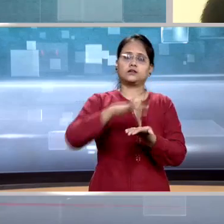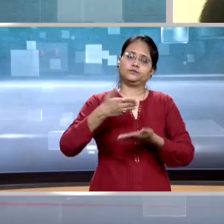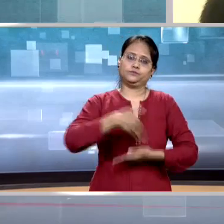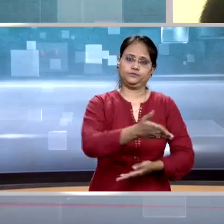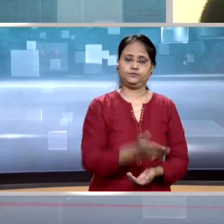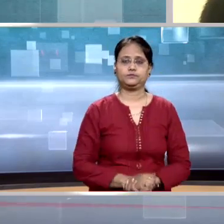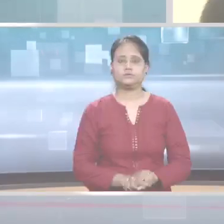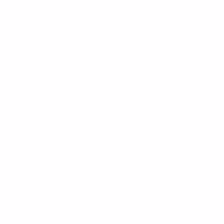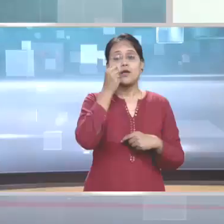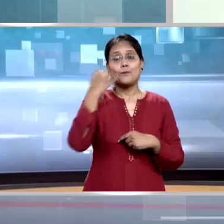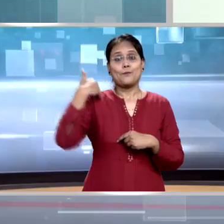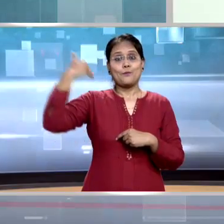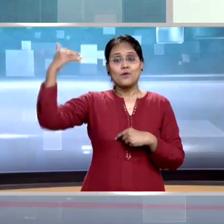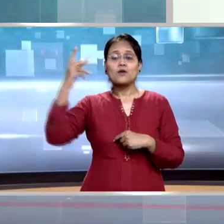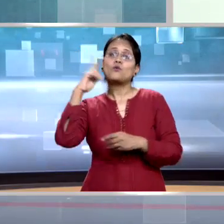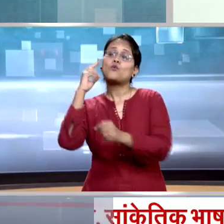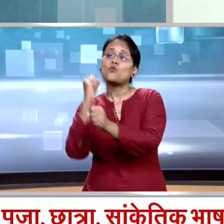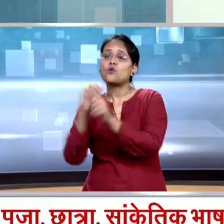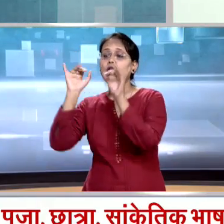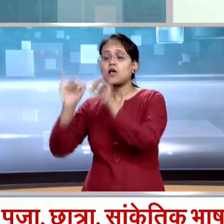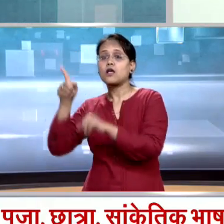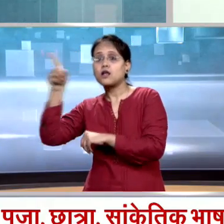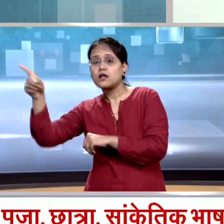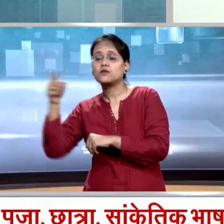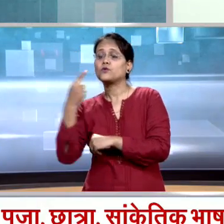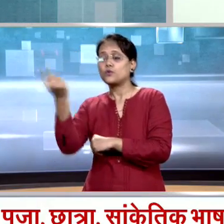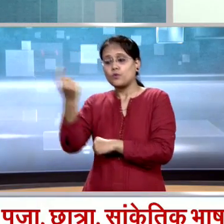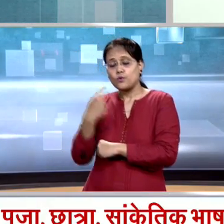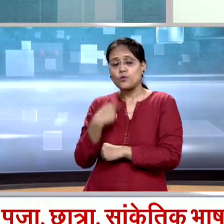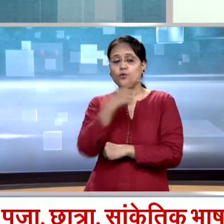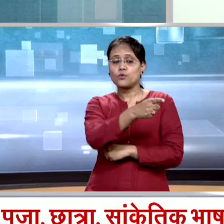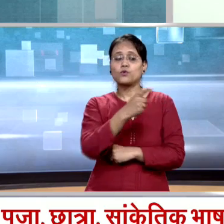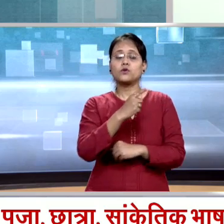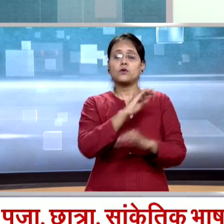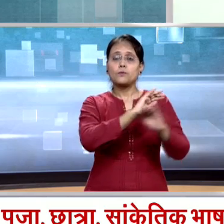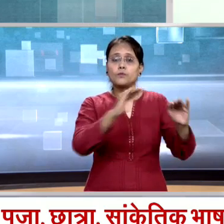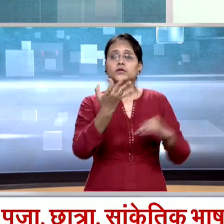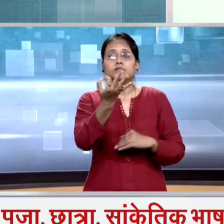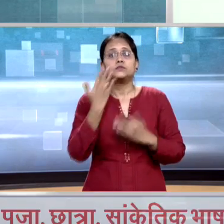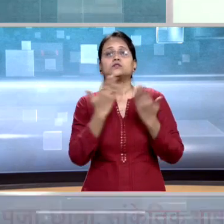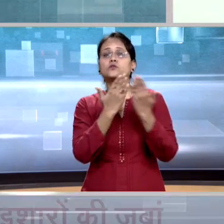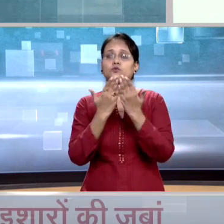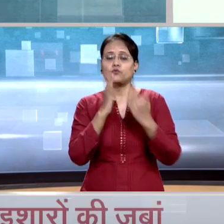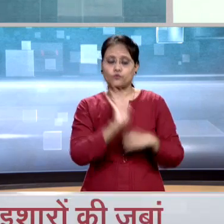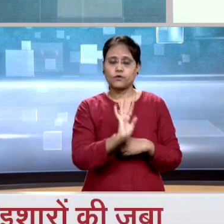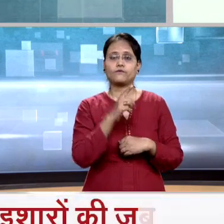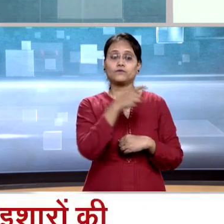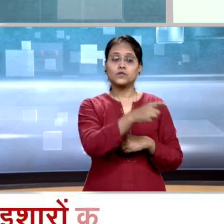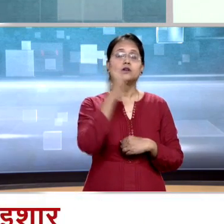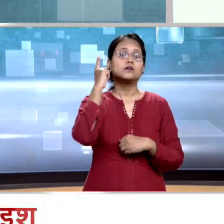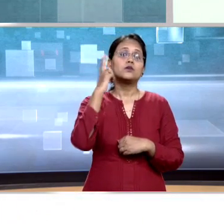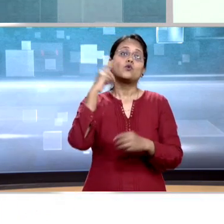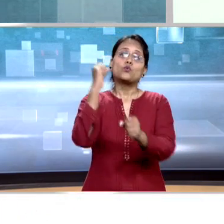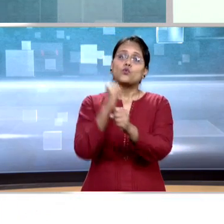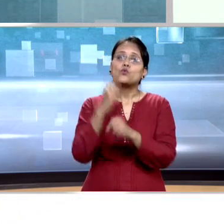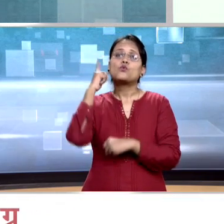है। मेरे भैया गुड़गांव में रहते थे, तो उन्होंने मुझे बताया कि इन बच्चों का स्पेशली स्कूल होता है। तो मैंने इसको गुड़गांव के डेफ